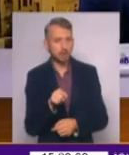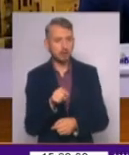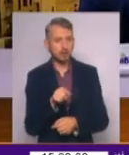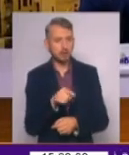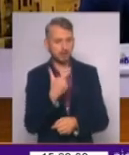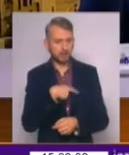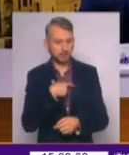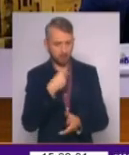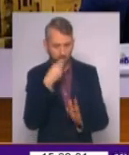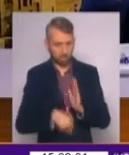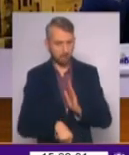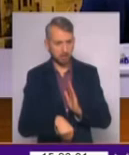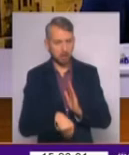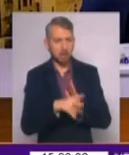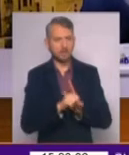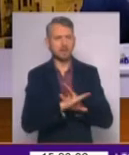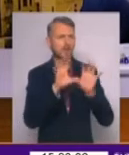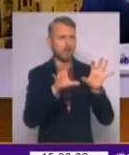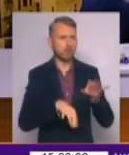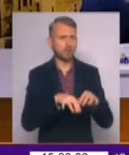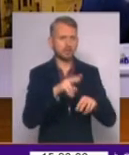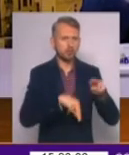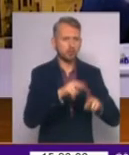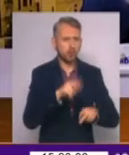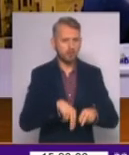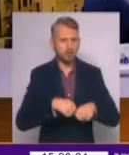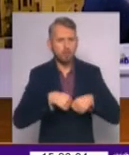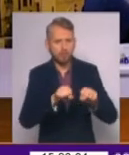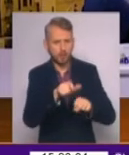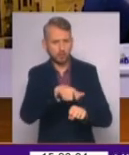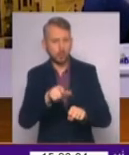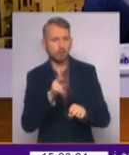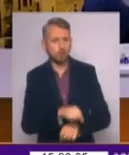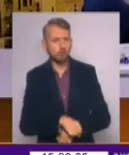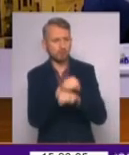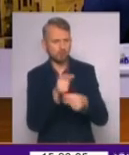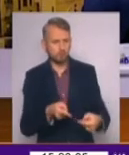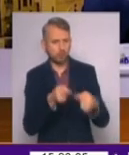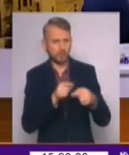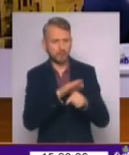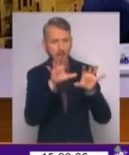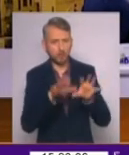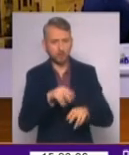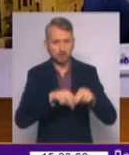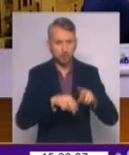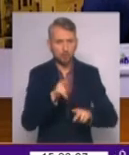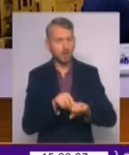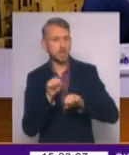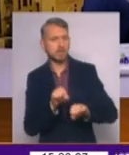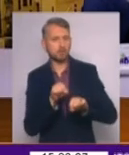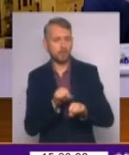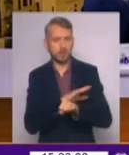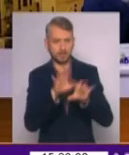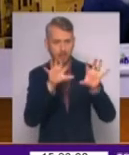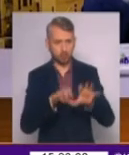дискредитували себе. Угу. На незаконних забудовах, побиттям мешканців Києва, які протестували проти незаконних забудов, кришуванням цих